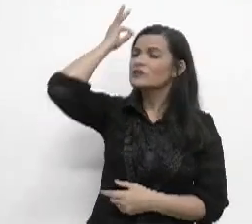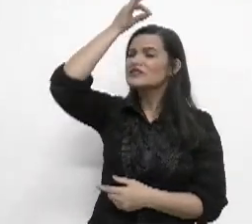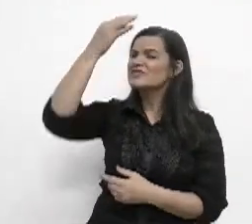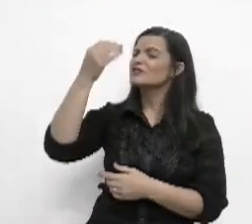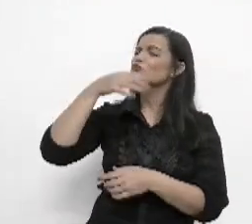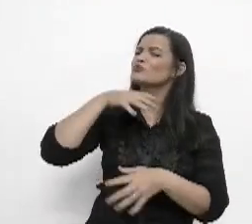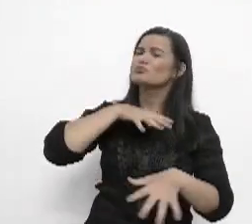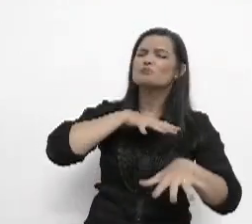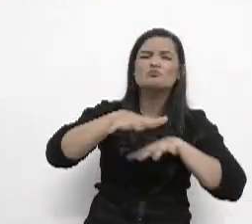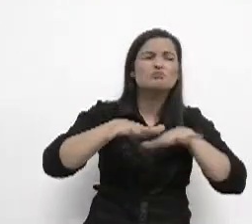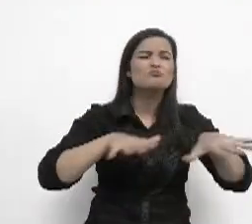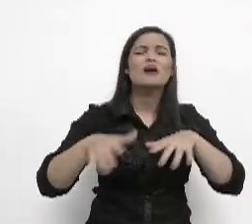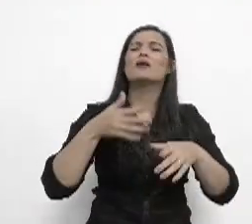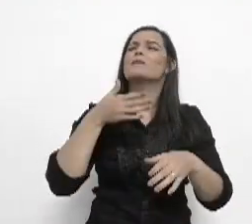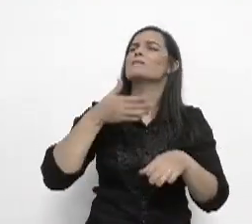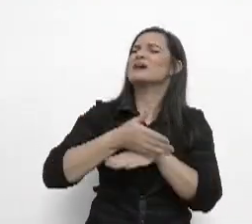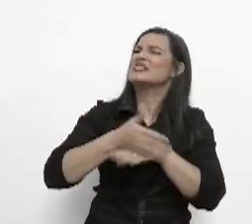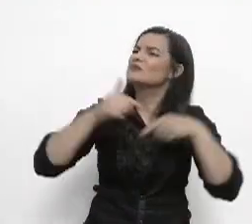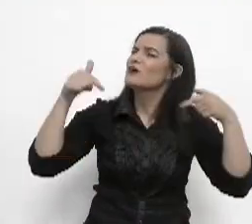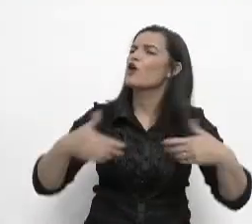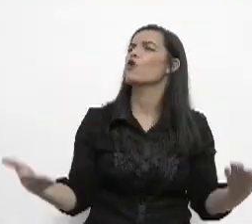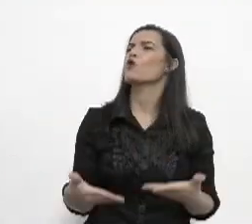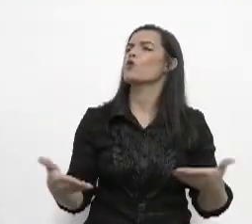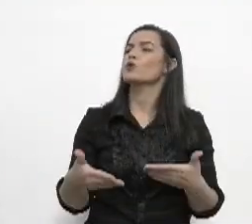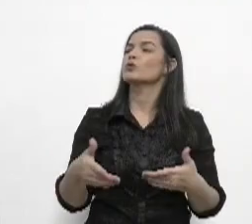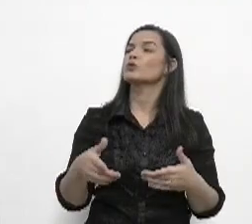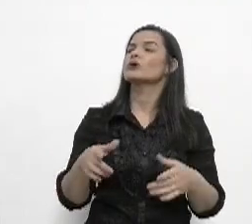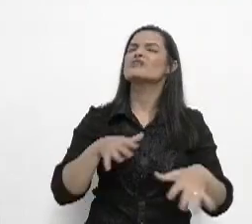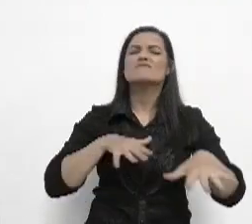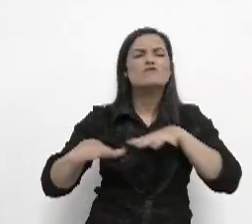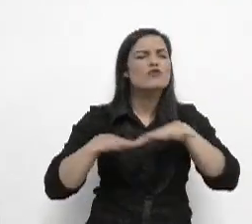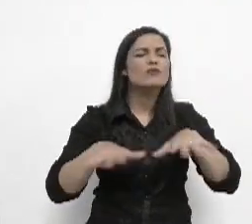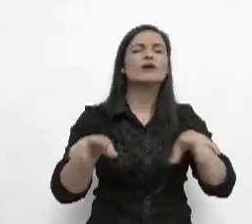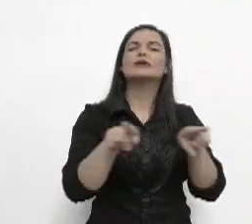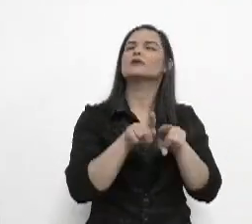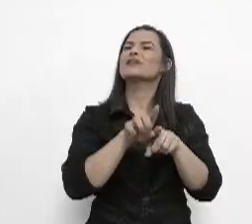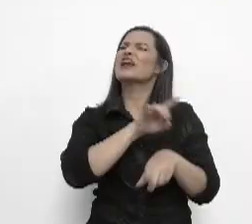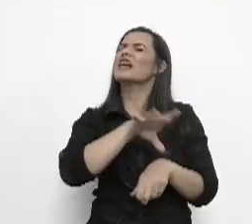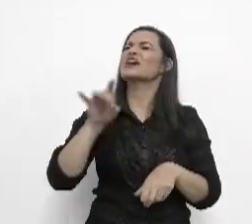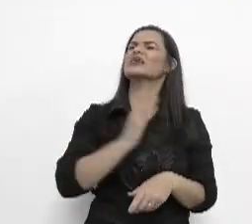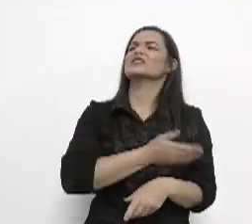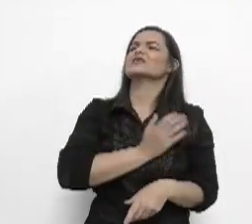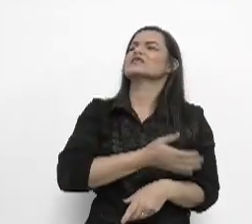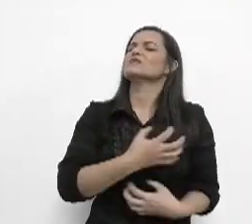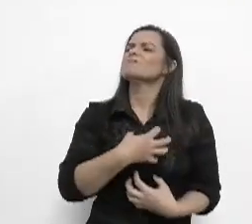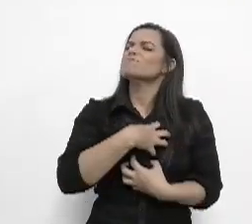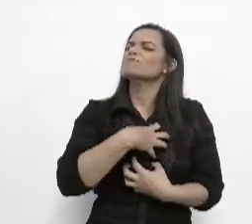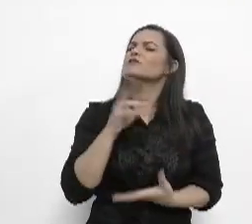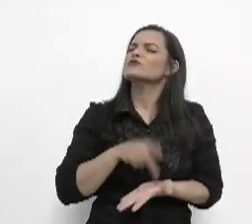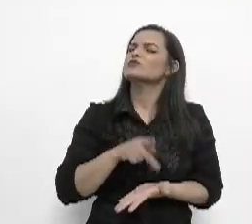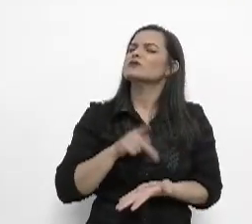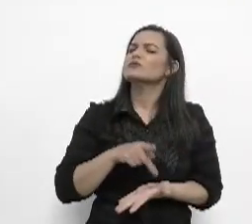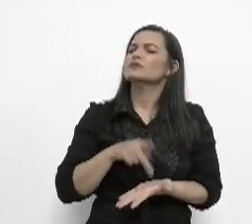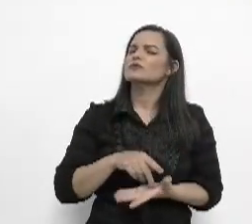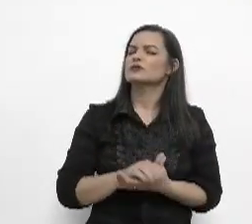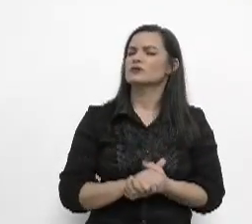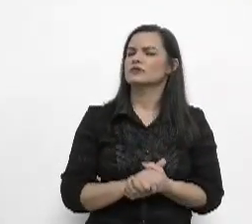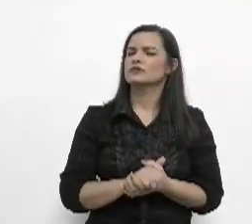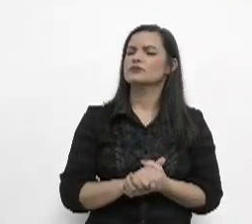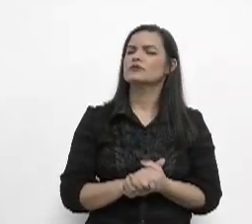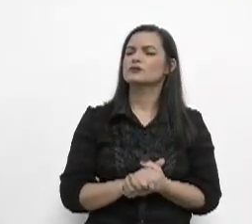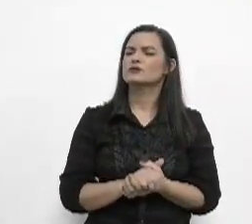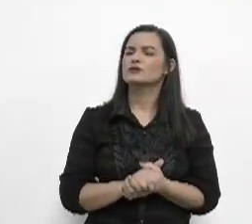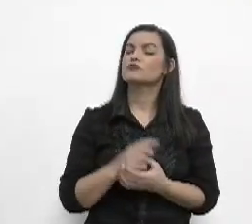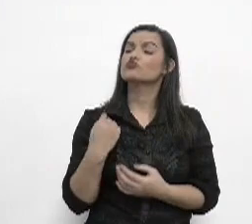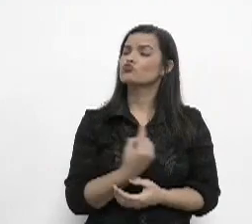우리의 각자의 심령을 어루만져 주시옵소서. E esteja também movendo nesse momento os nossos corações. 하나님의 말씀이 살아있고 운동력이 있음을